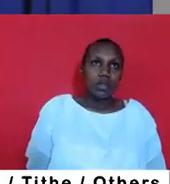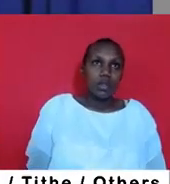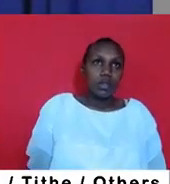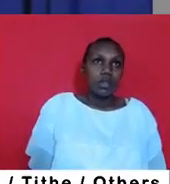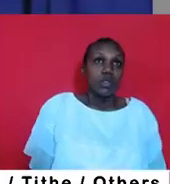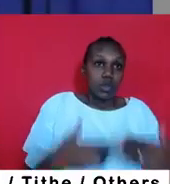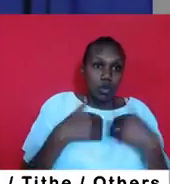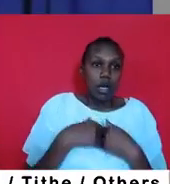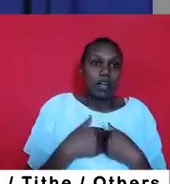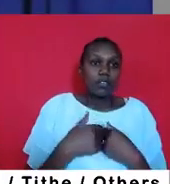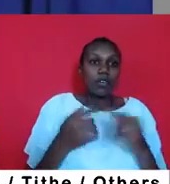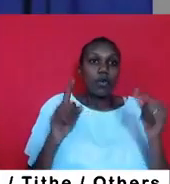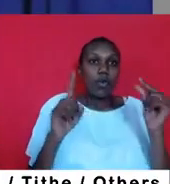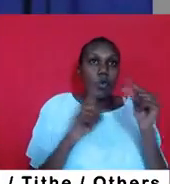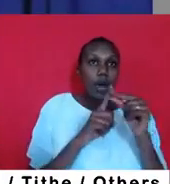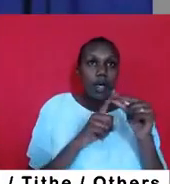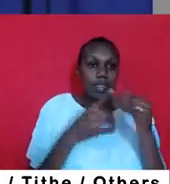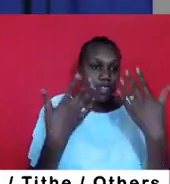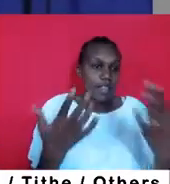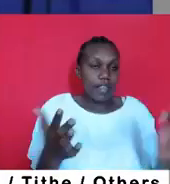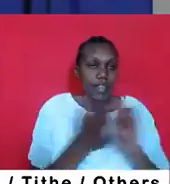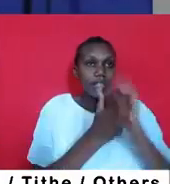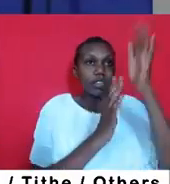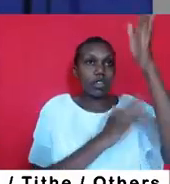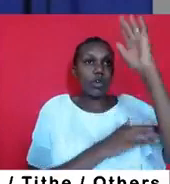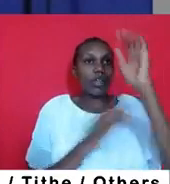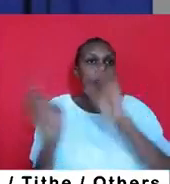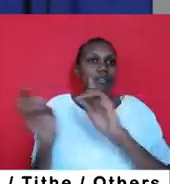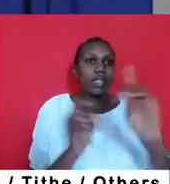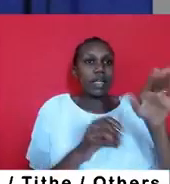Kuna jambo Mungu amekufanyia maishani mwako.